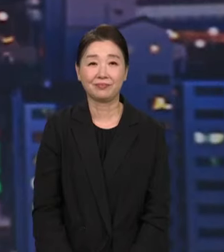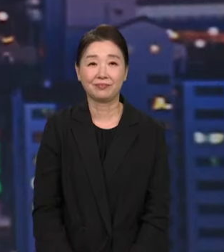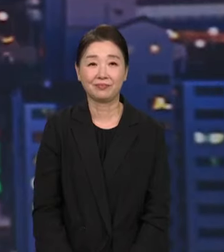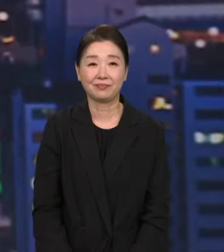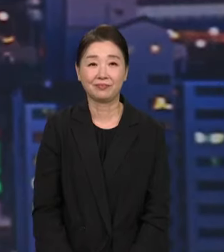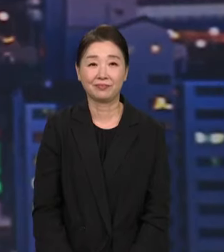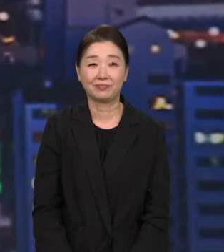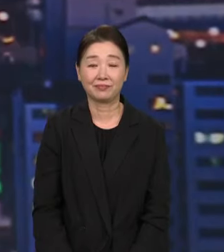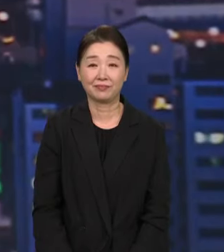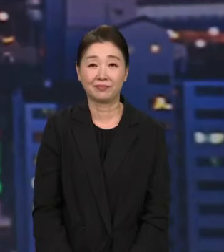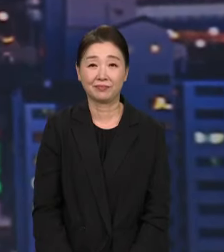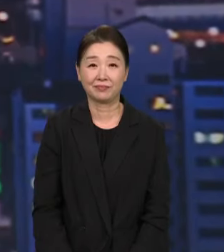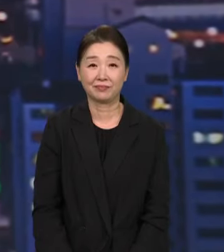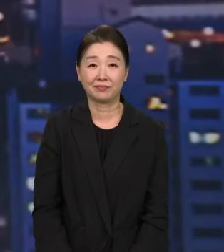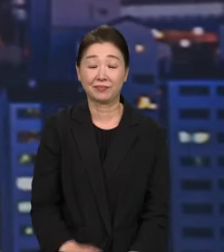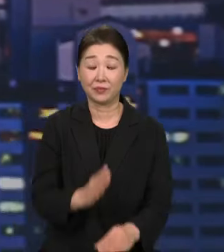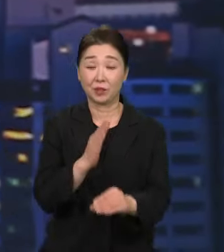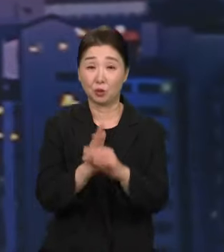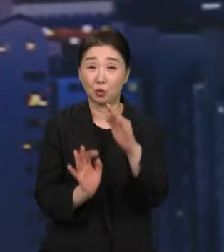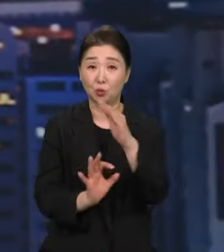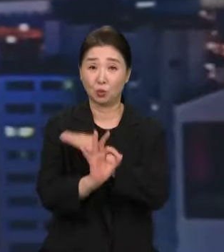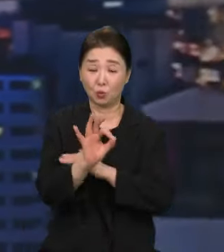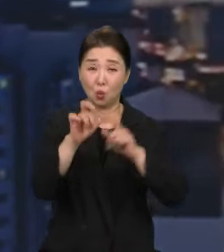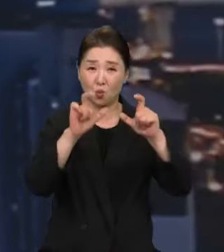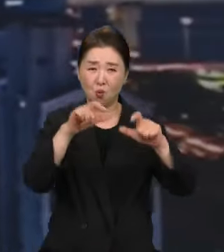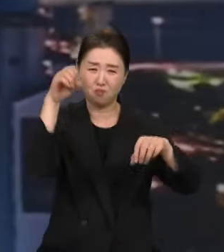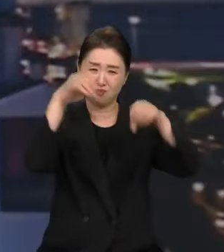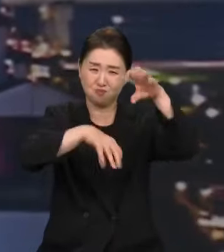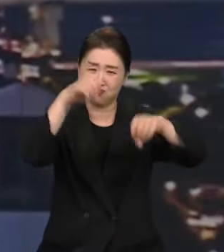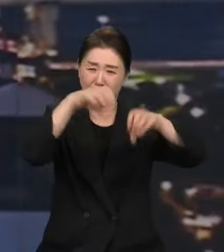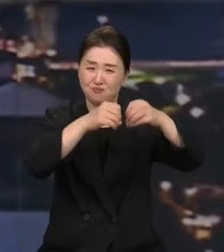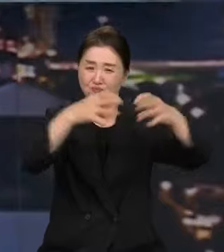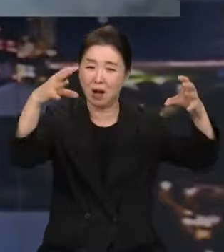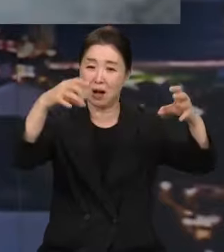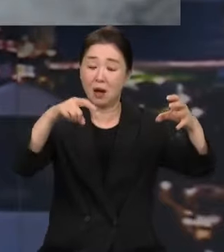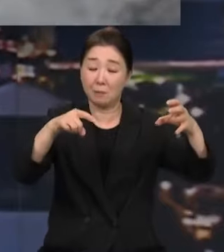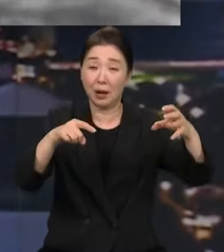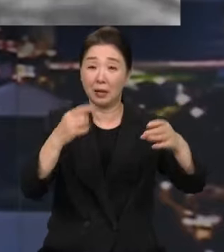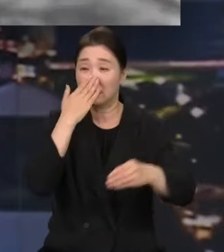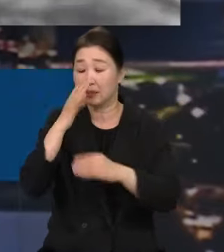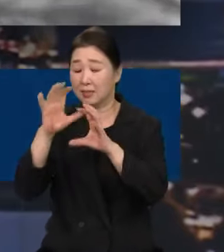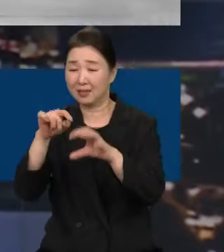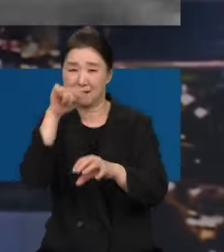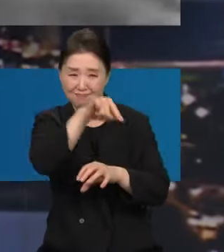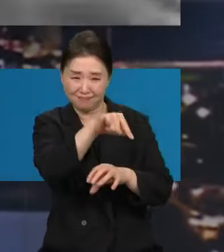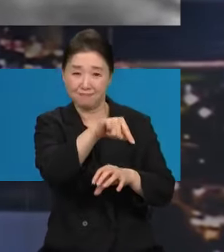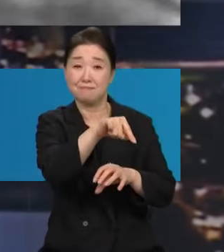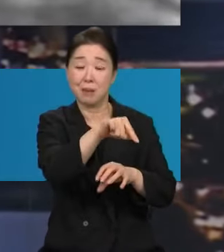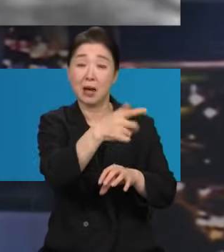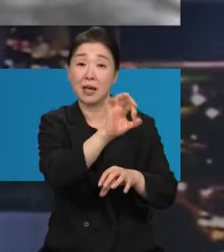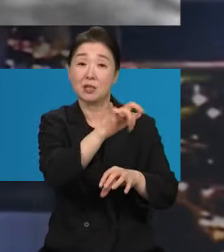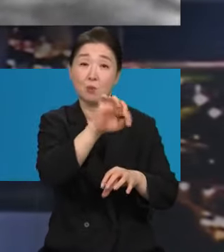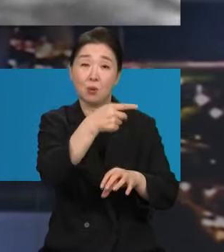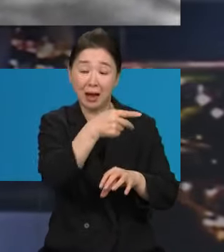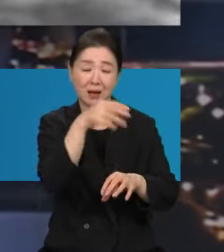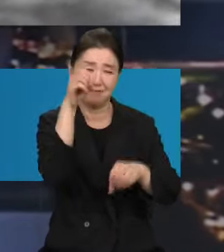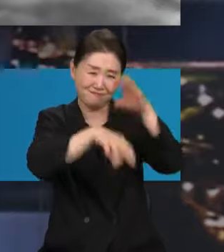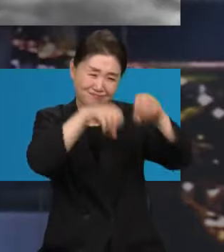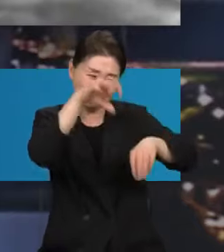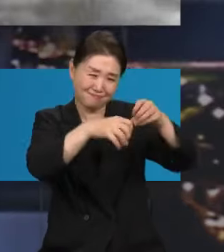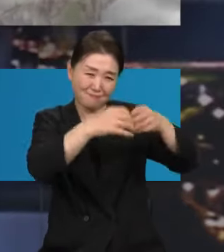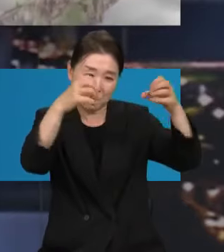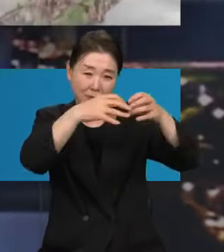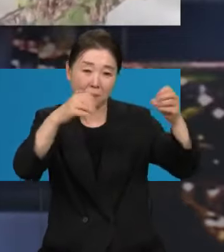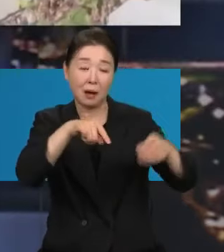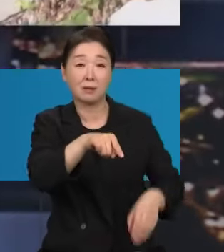다음 소식입니다 중동 지역의 대대적인 폭격이 벌어졌습니다 이스라엘이 무장정파 헤즈볼라를 겨냥해 레바논의 융단 폭격을 한